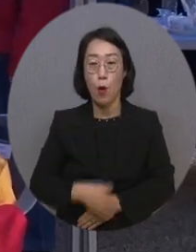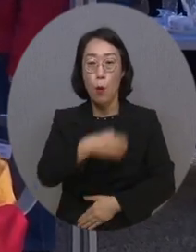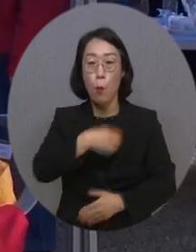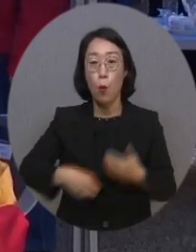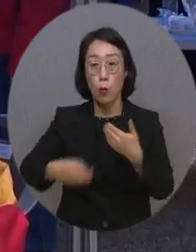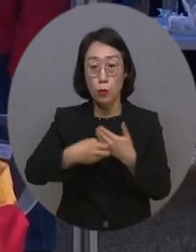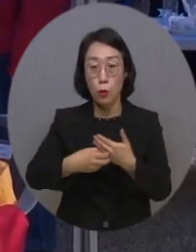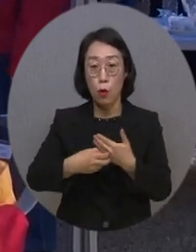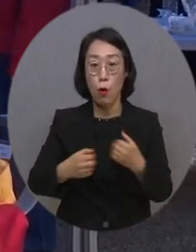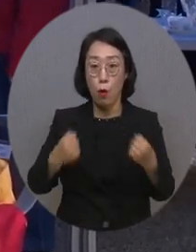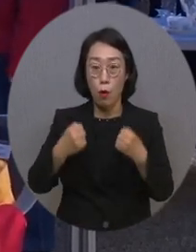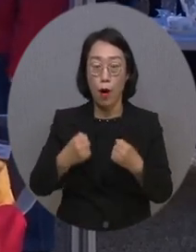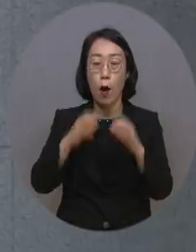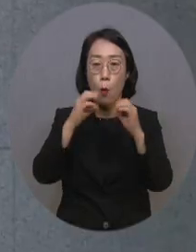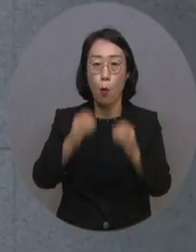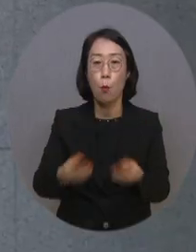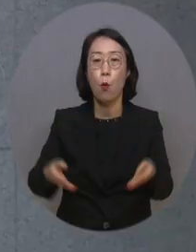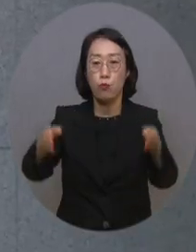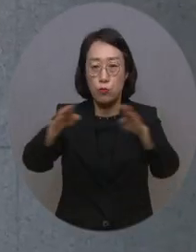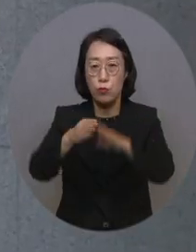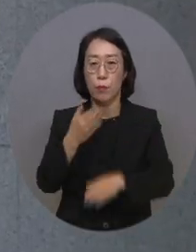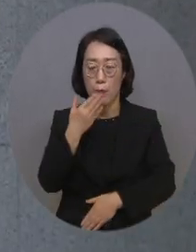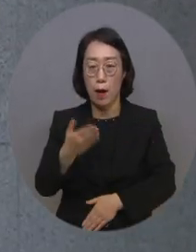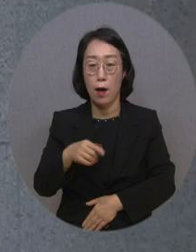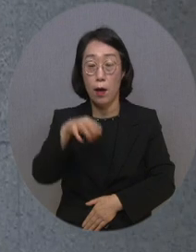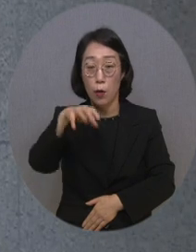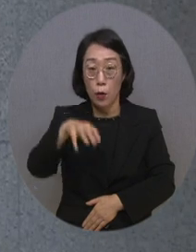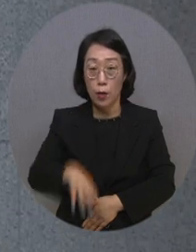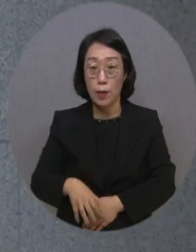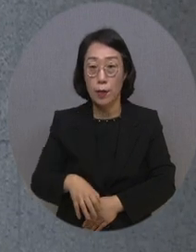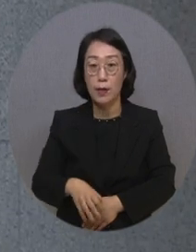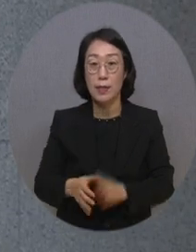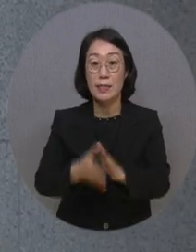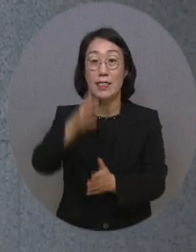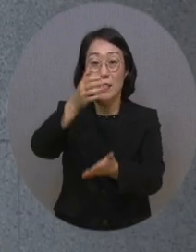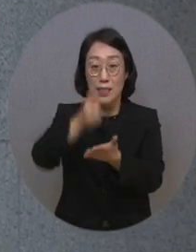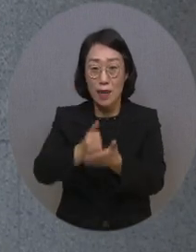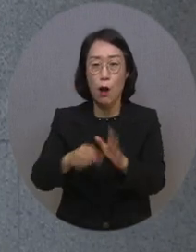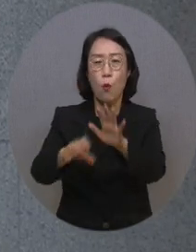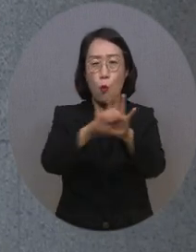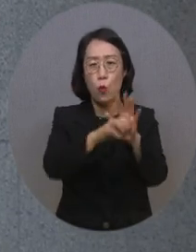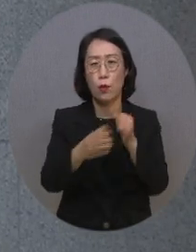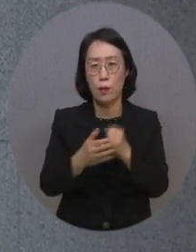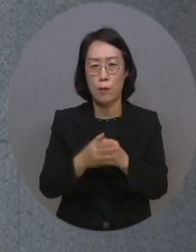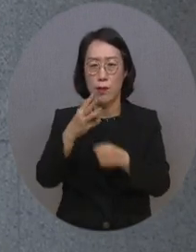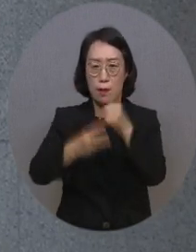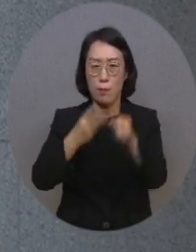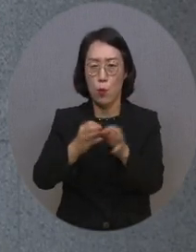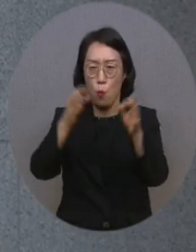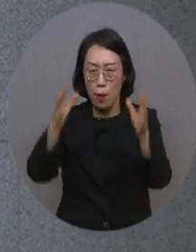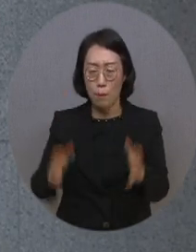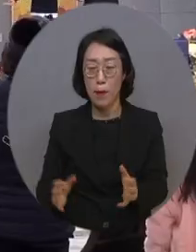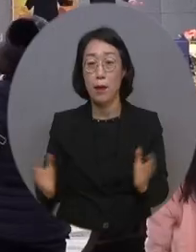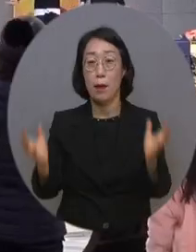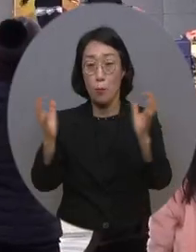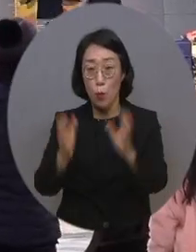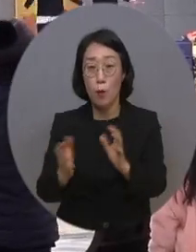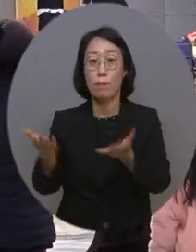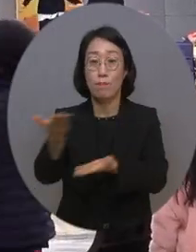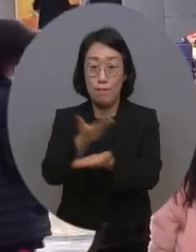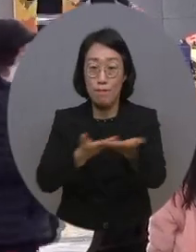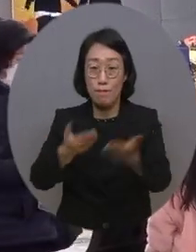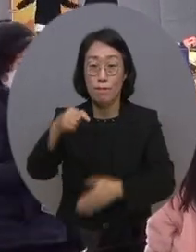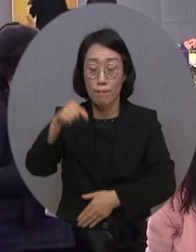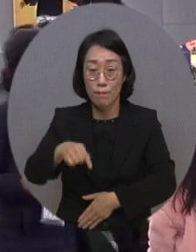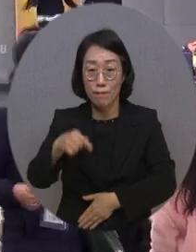홍보 부스도 함께 운영됐습니다. 박경기 아산시장은 코로나19 여파로 3년 만에 재개된 주민자치축제에서